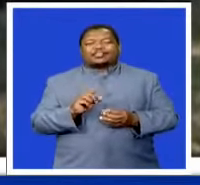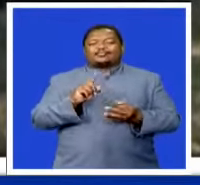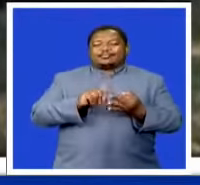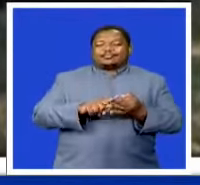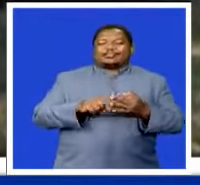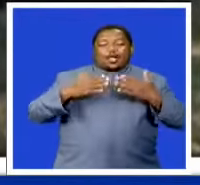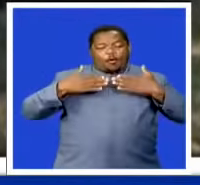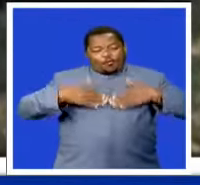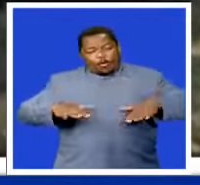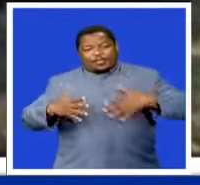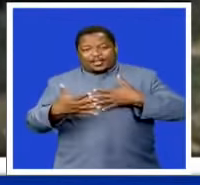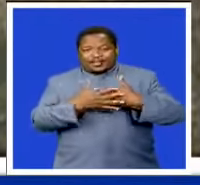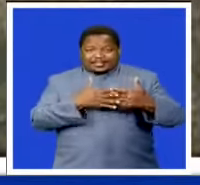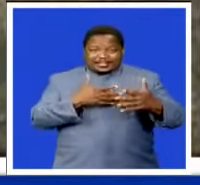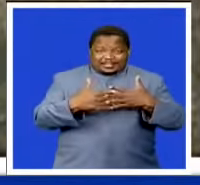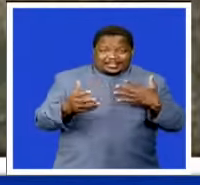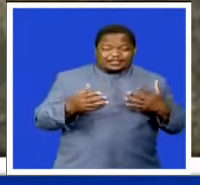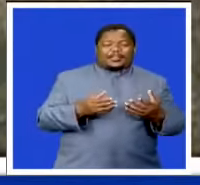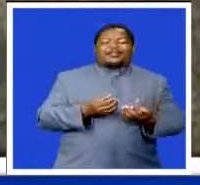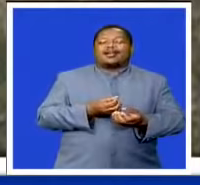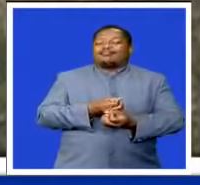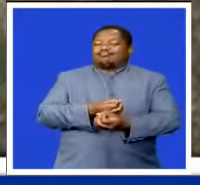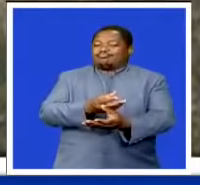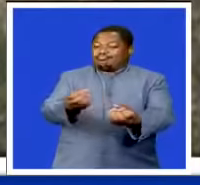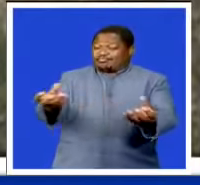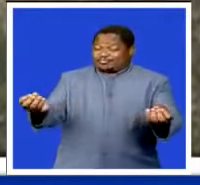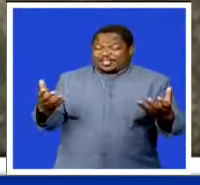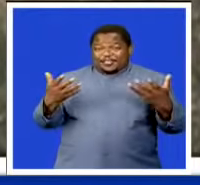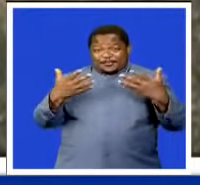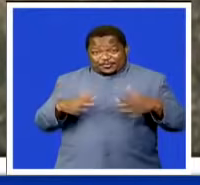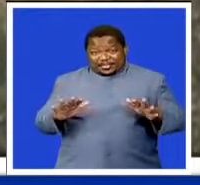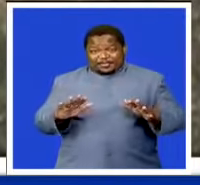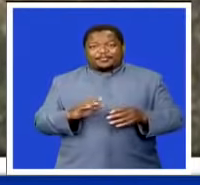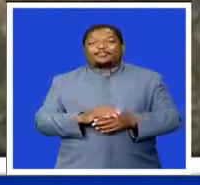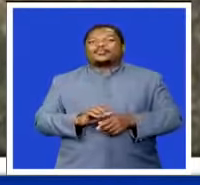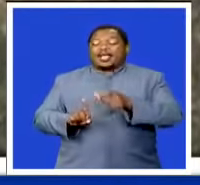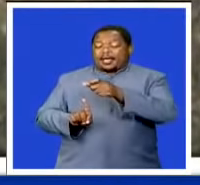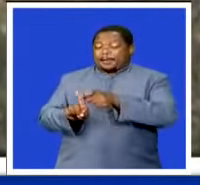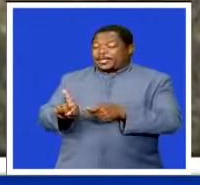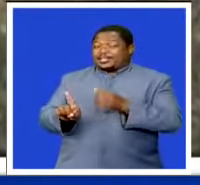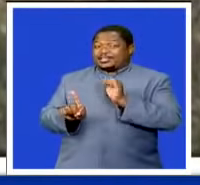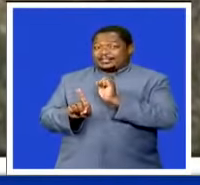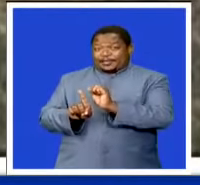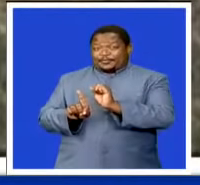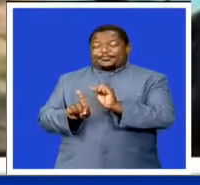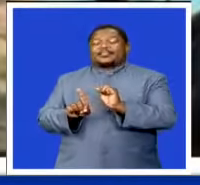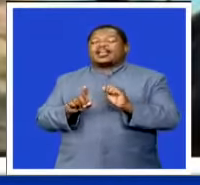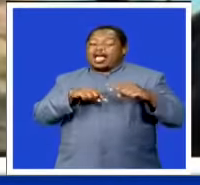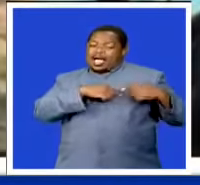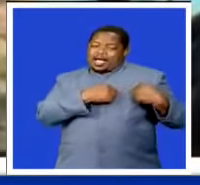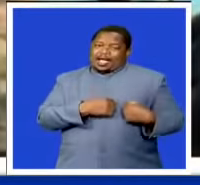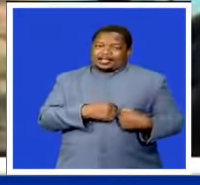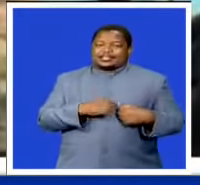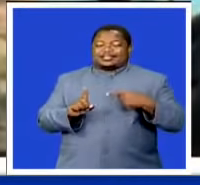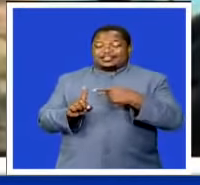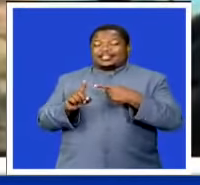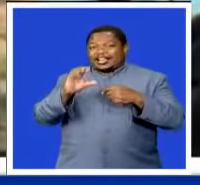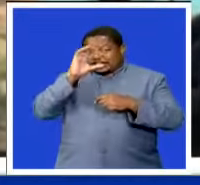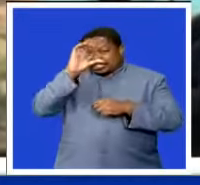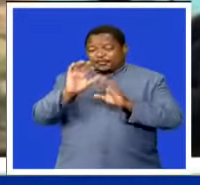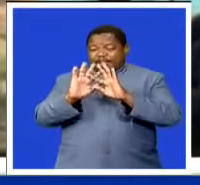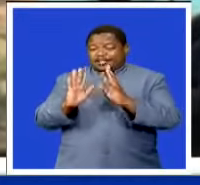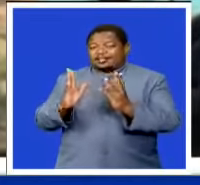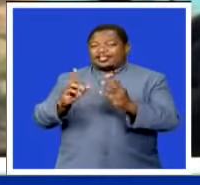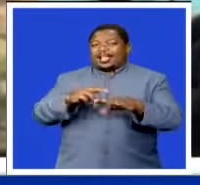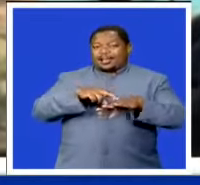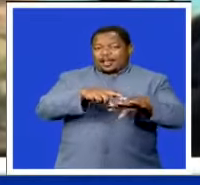netimphahla tekwembatha tebantfu labasha lokubuye kuqopho wakhona eBunya. Etindzabeni kubika Sondo